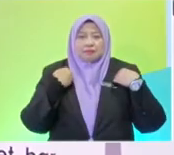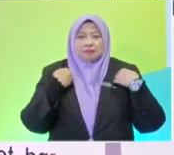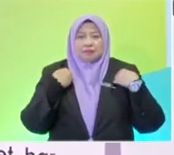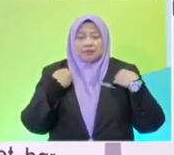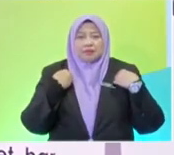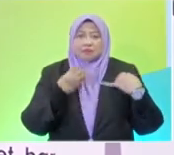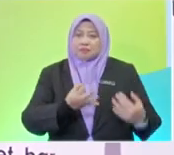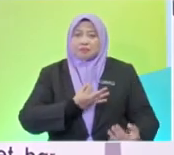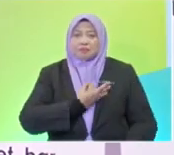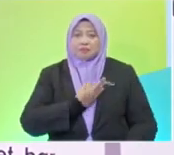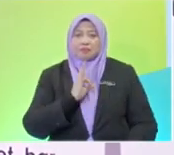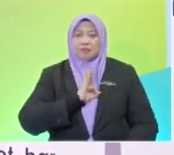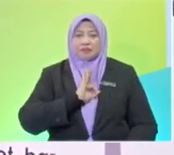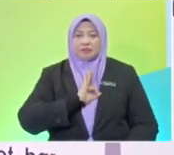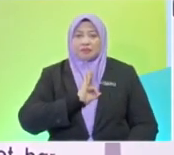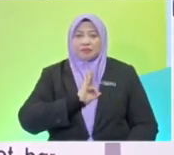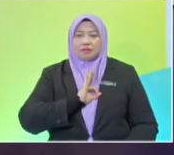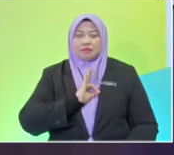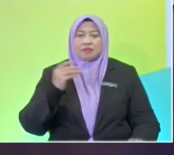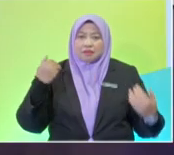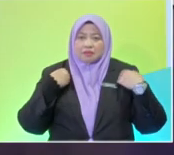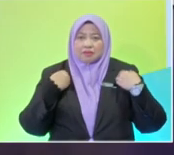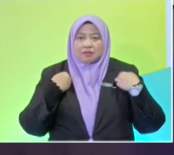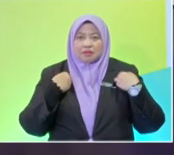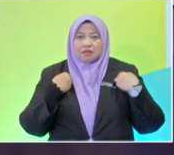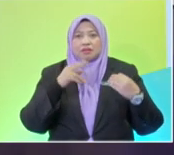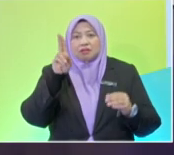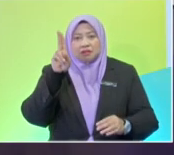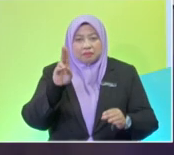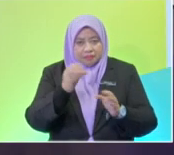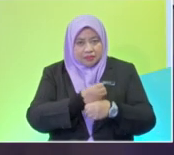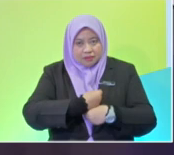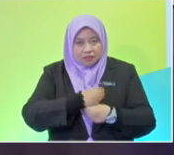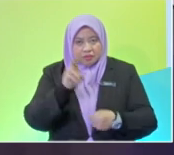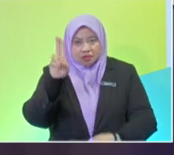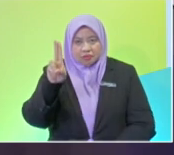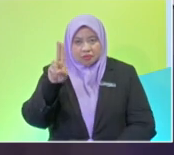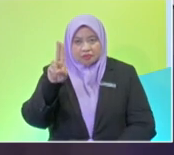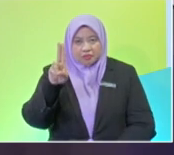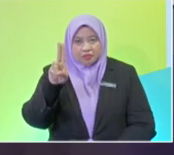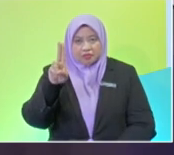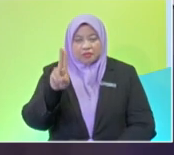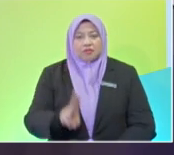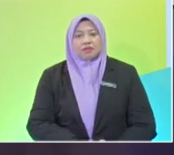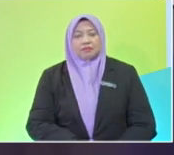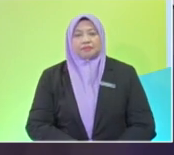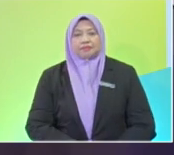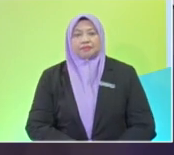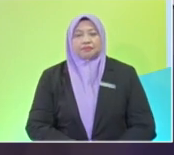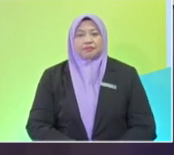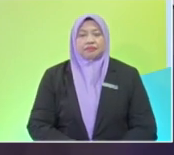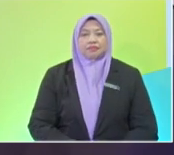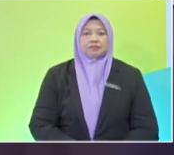kudatang ada yang bentuk you yang itu bentuk you ini bentuk Yu bentuk yu ah